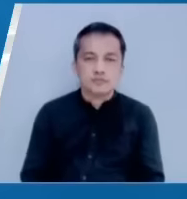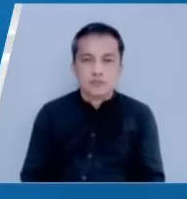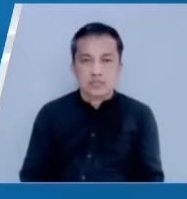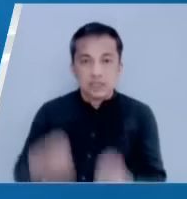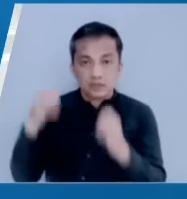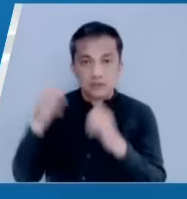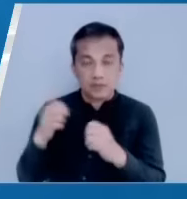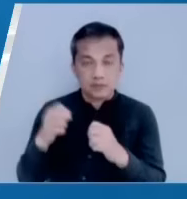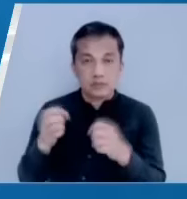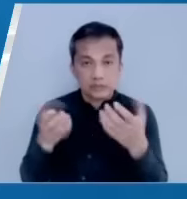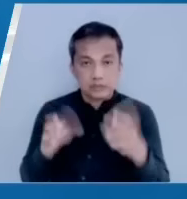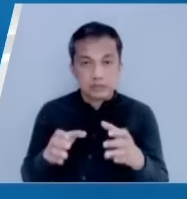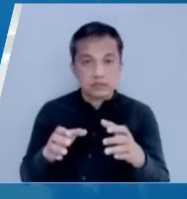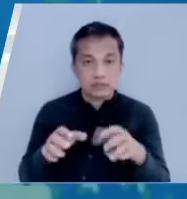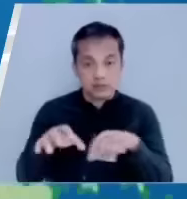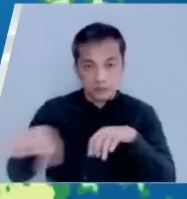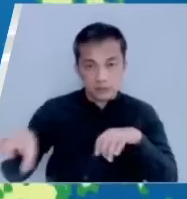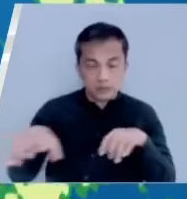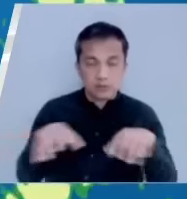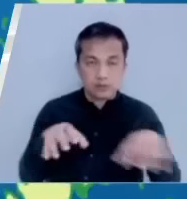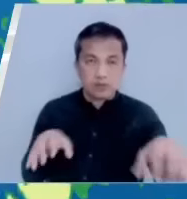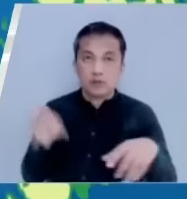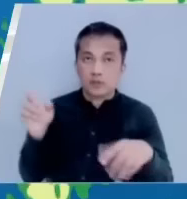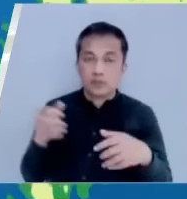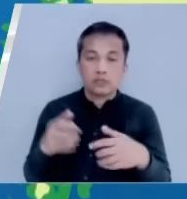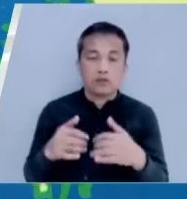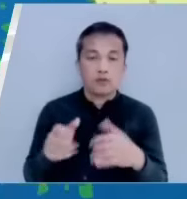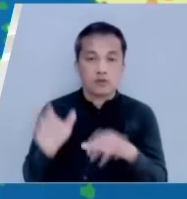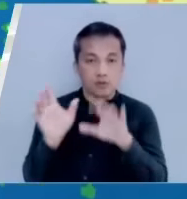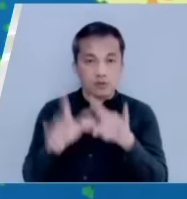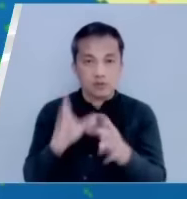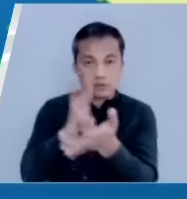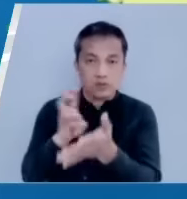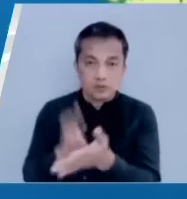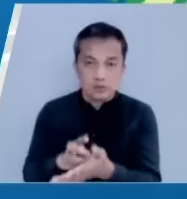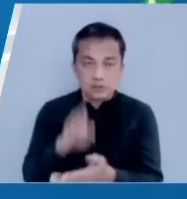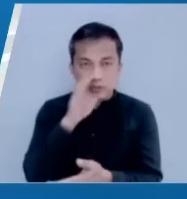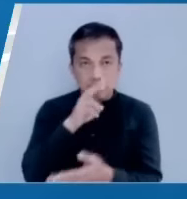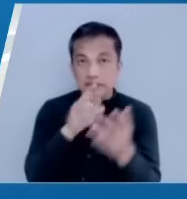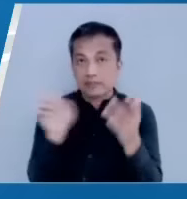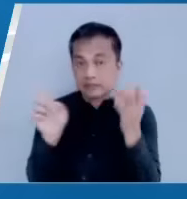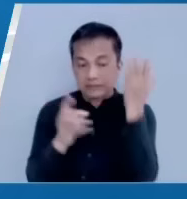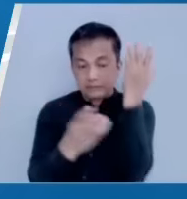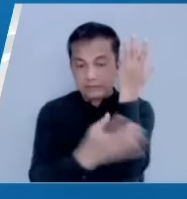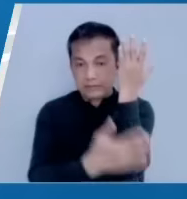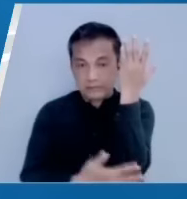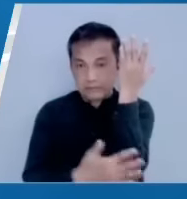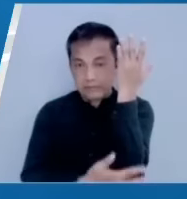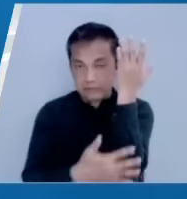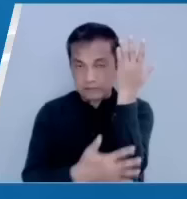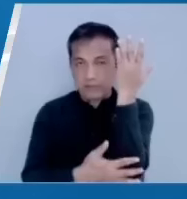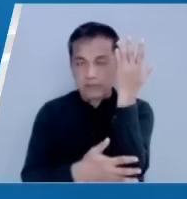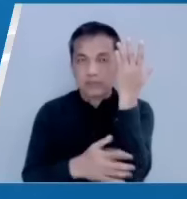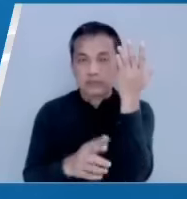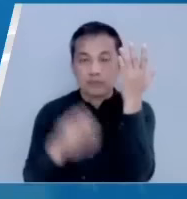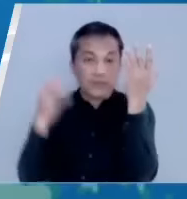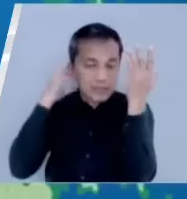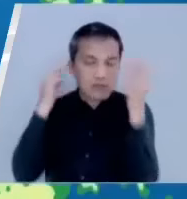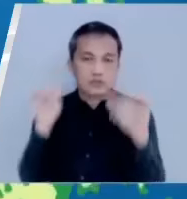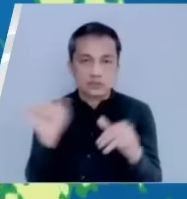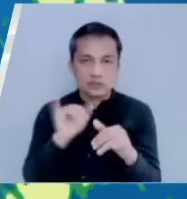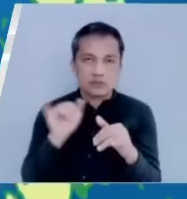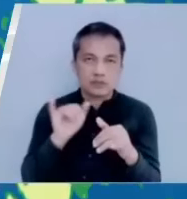mga kalat-kalat na pag-ulan dito po yan sa ilang bahagi ng Visayas at pati na rin dito sa ilang bahagi ng Mindanao, lalong-lalo na po sa latter